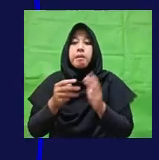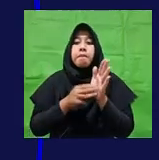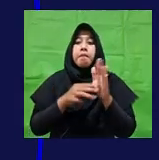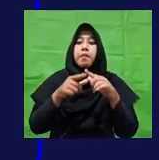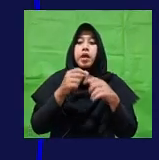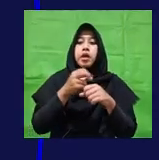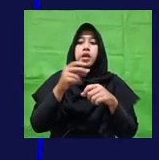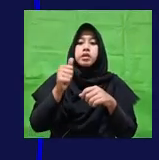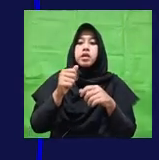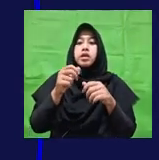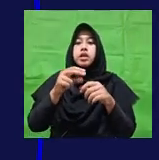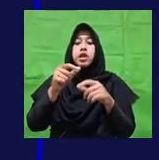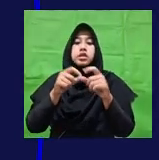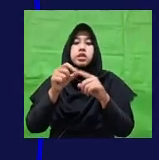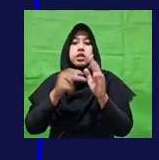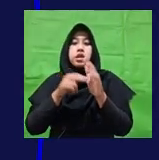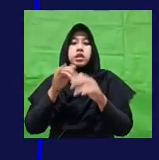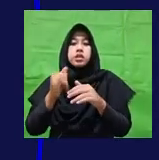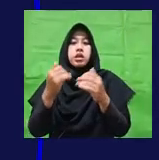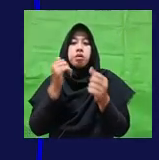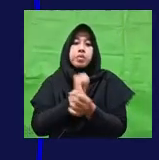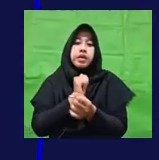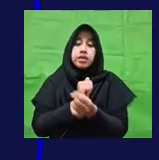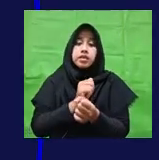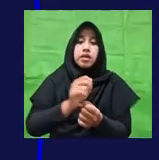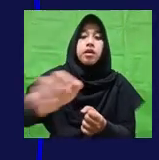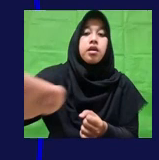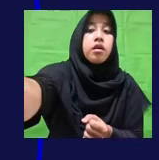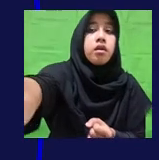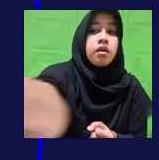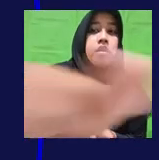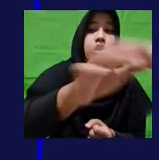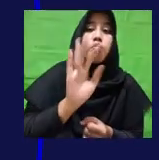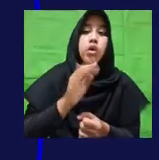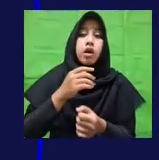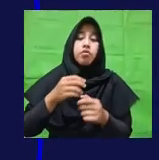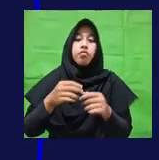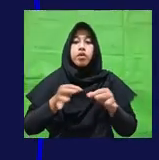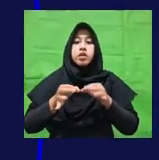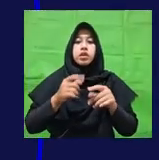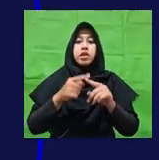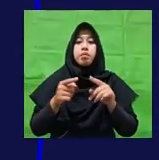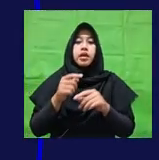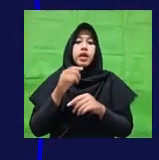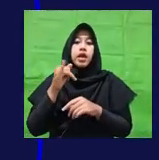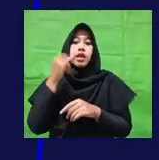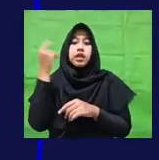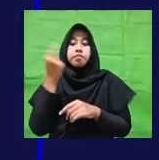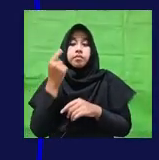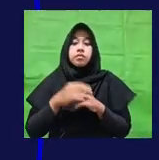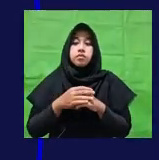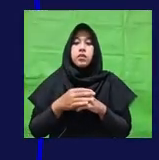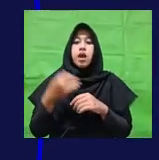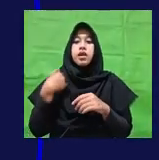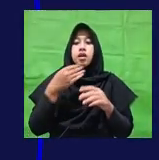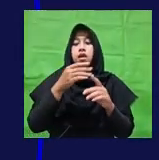itu bekerja sebagai bukan sekedar fasilitator, tetapi lokal interlokutor. Nah, di sini kemudian ada kata lokal, apa yang